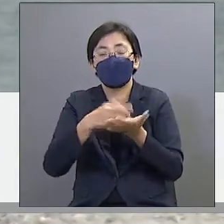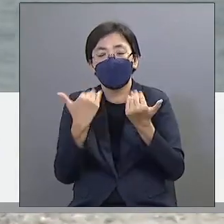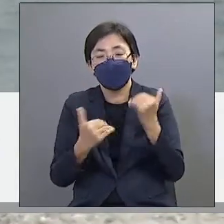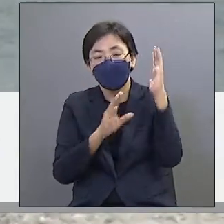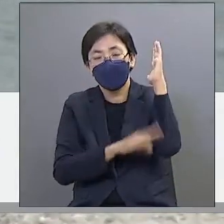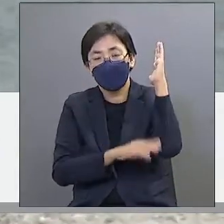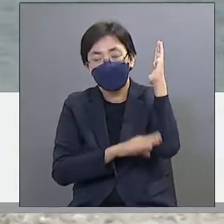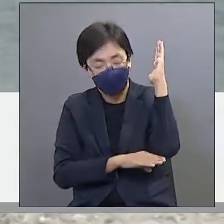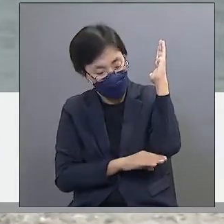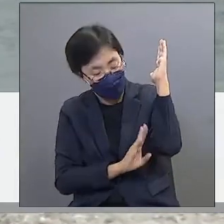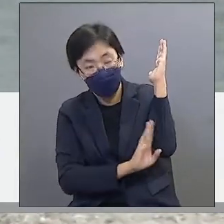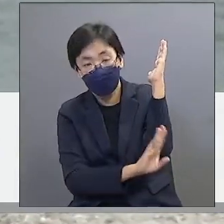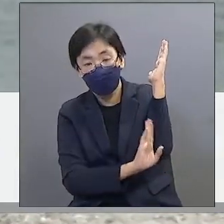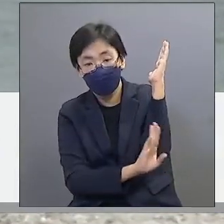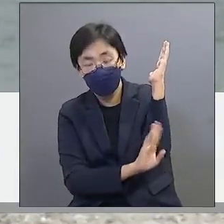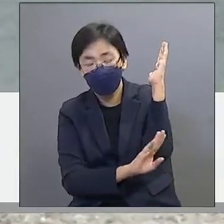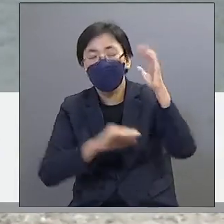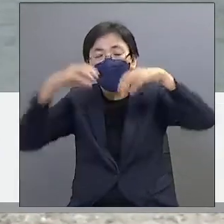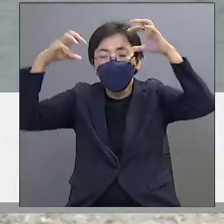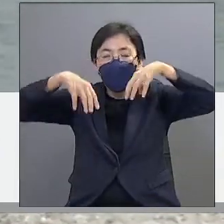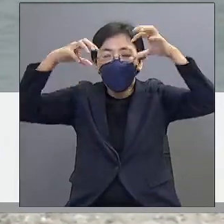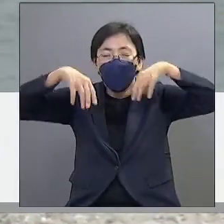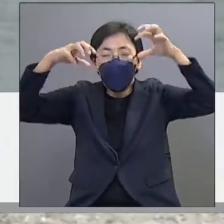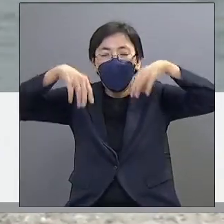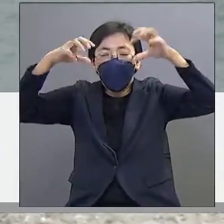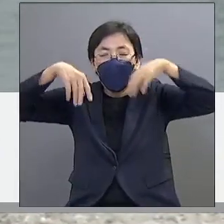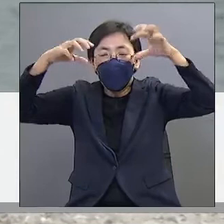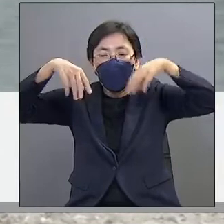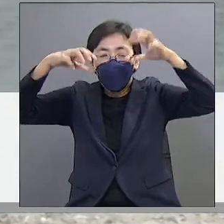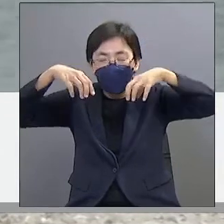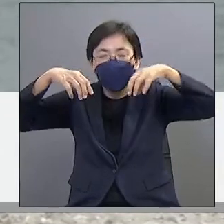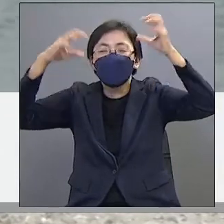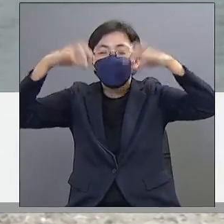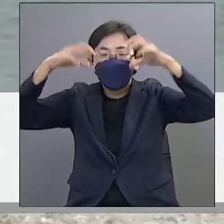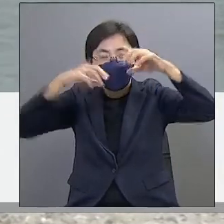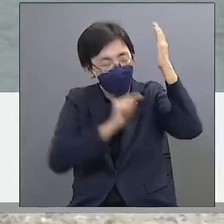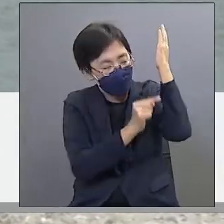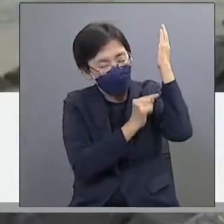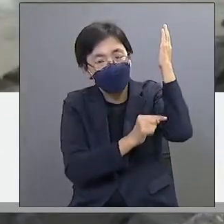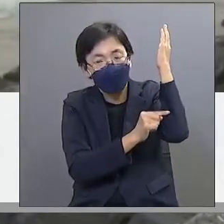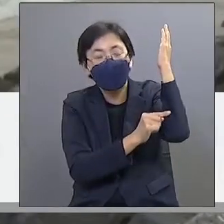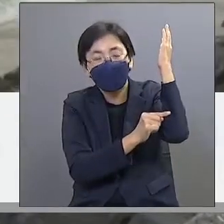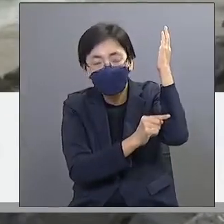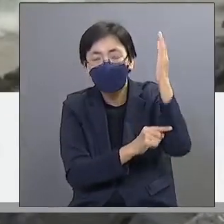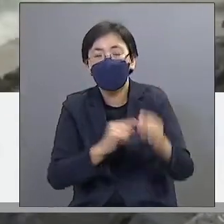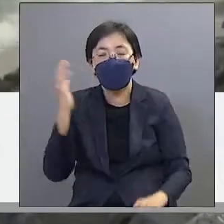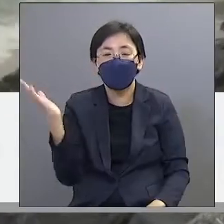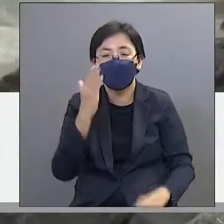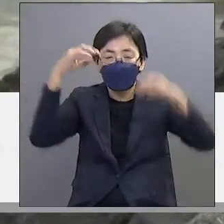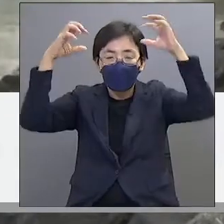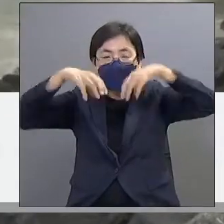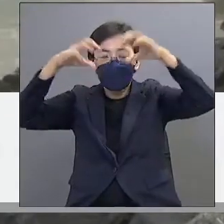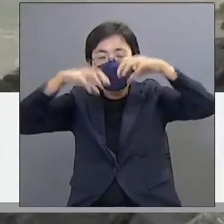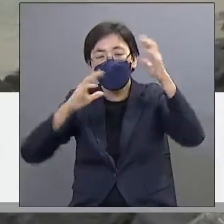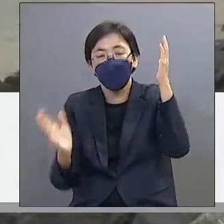คใต้ฝั่งตะวันออกมีฝนหรือฝนฟ้าคะนองในหลายพื้นที่มีฝนตกหนักบางแห่งค่ะอันเนื่องมาจากมรสุมตะวันตกเฉียงใ